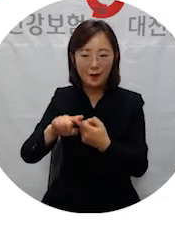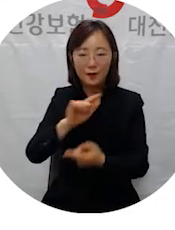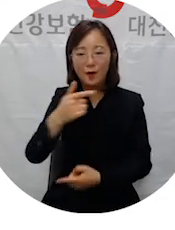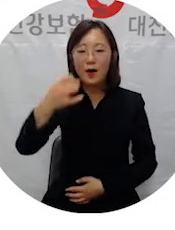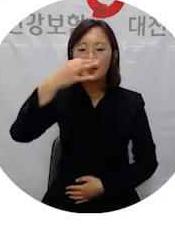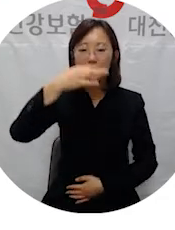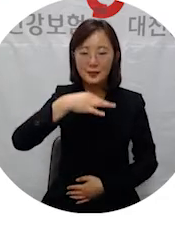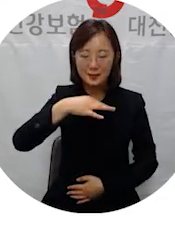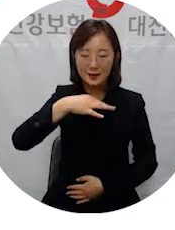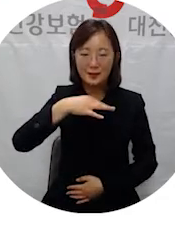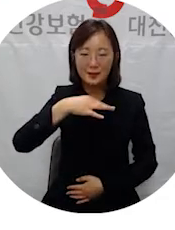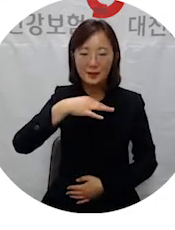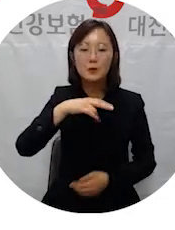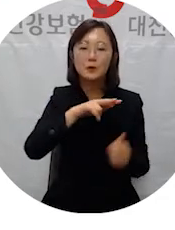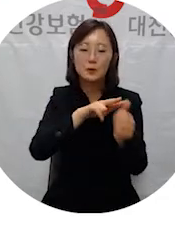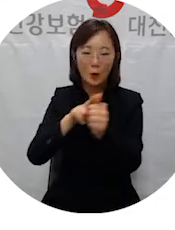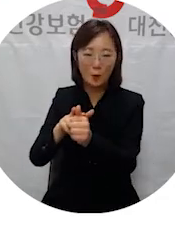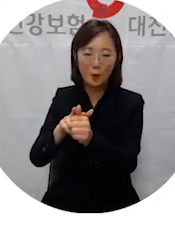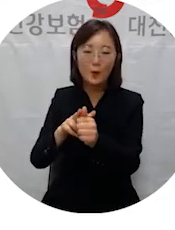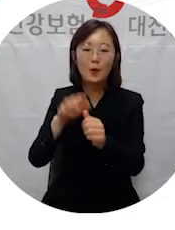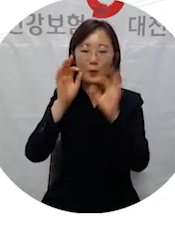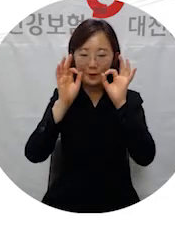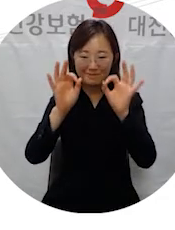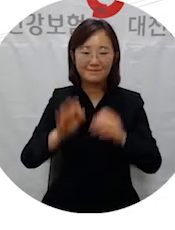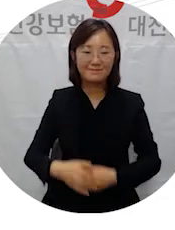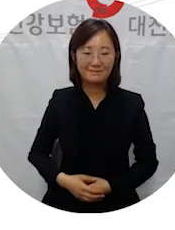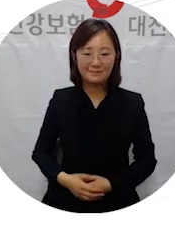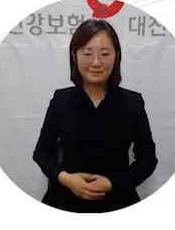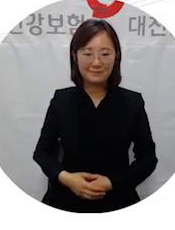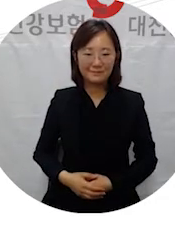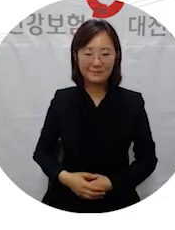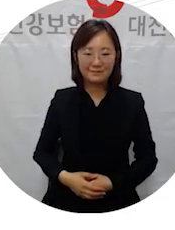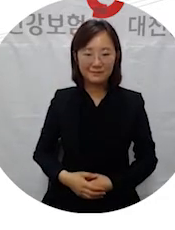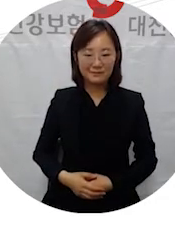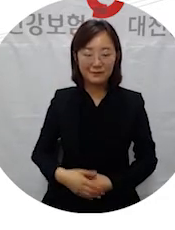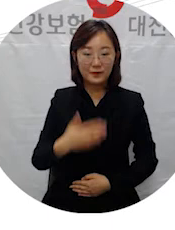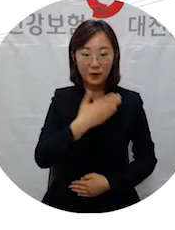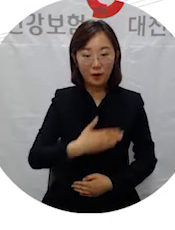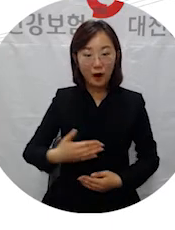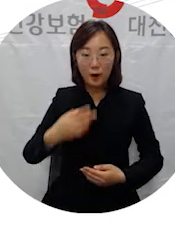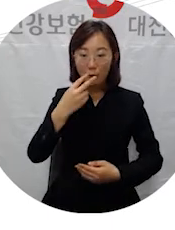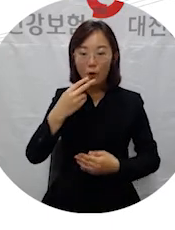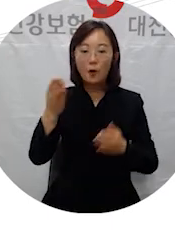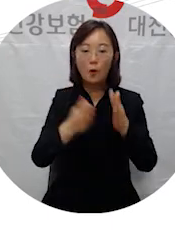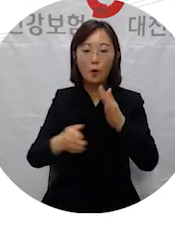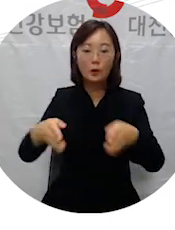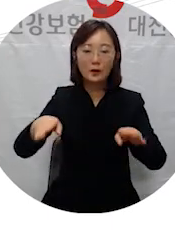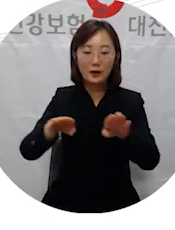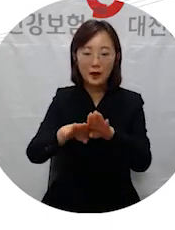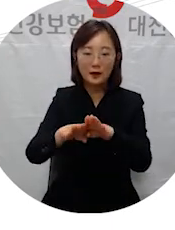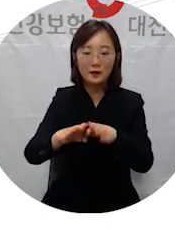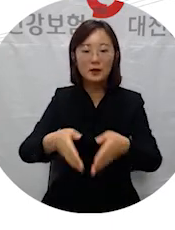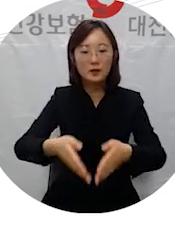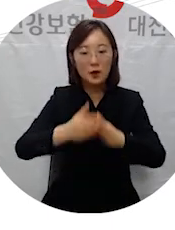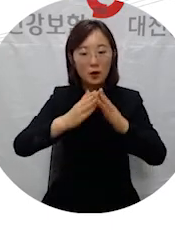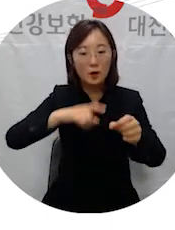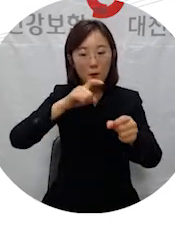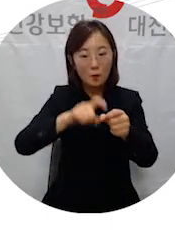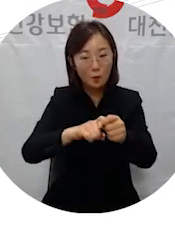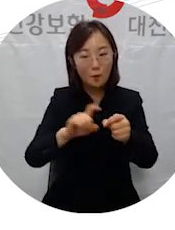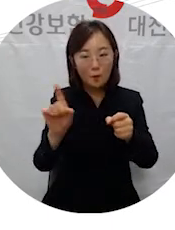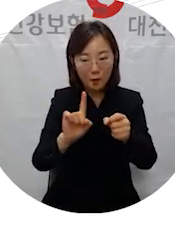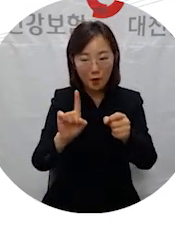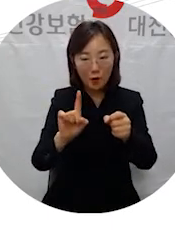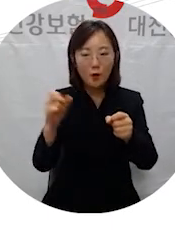건강보험 제도에 대해 알아보도록 하겠습니다. 먼저 건강보험공단은 어떤 설립 목적을